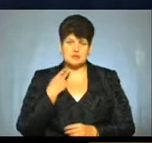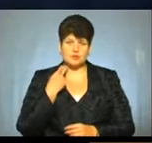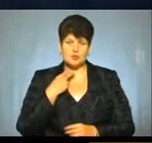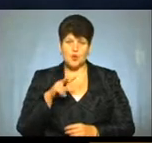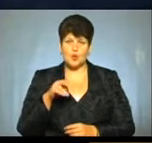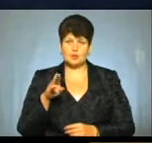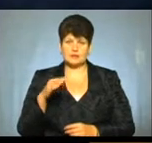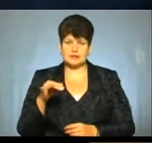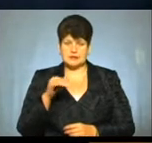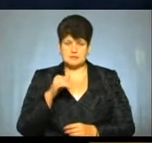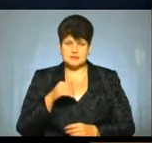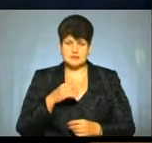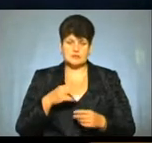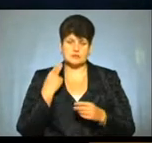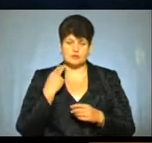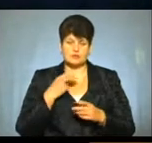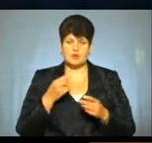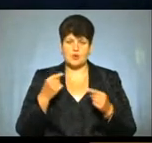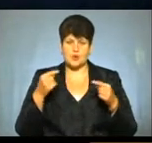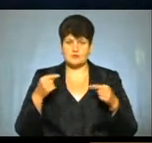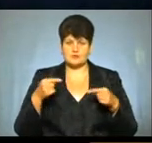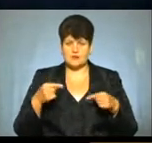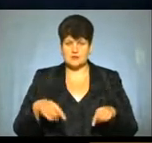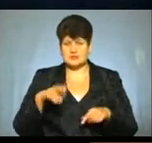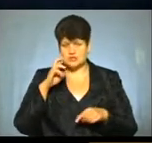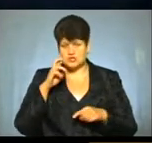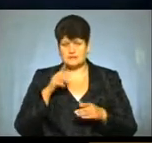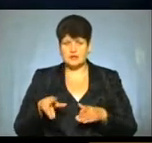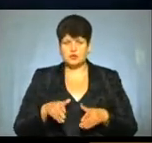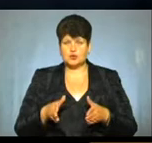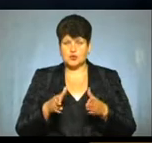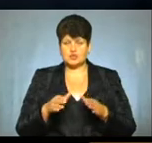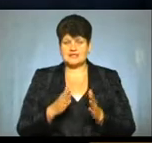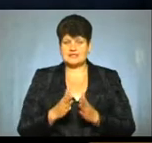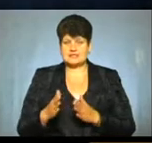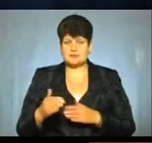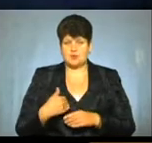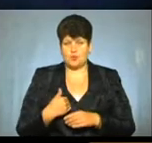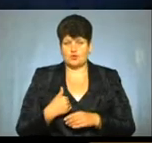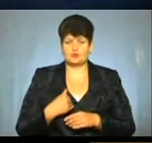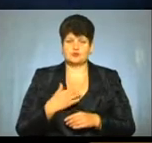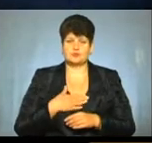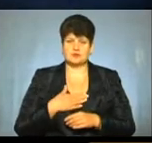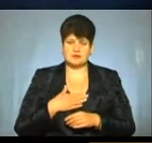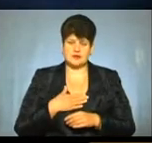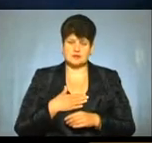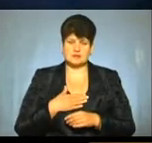заборгована з лютого місяця. Заборгована зарплата, розвалюється державна дорожня система, і тому ми хочемо, щоб